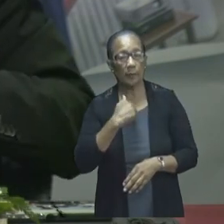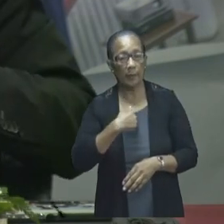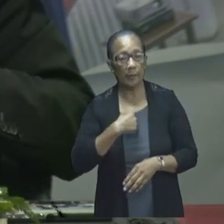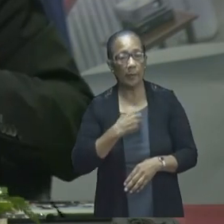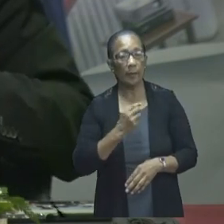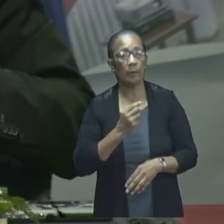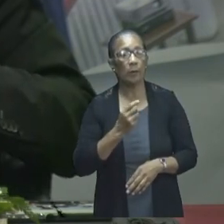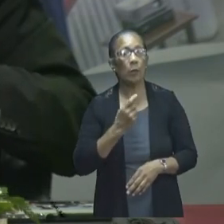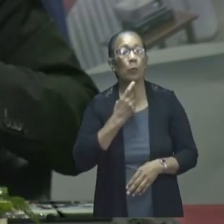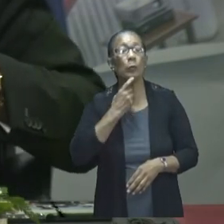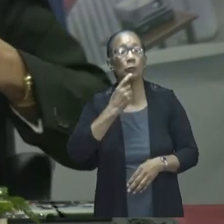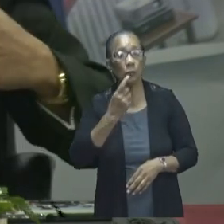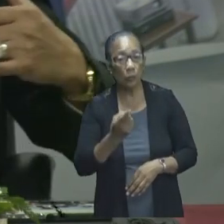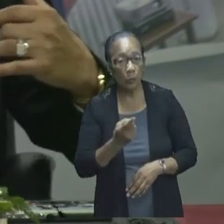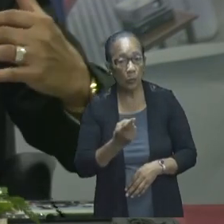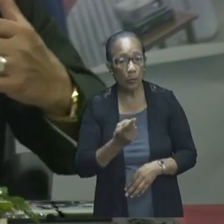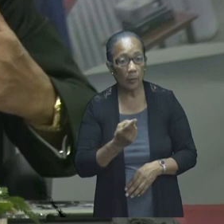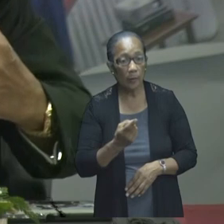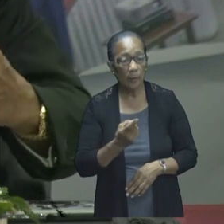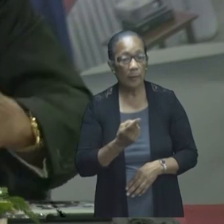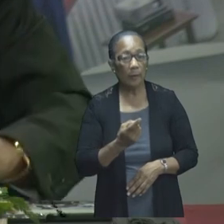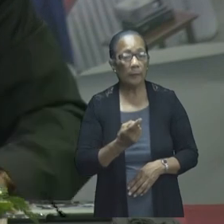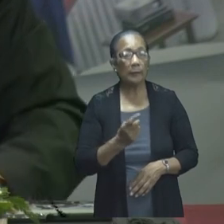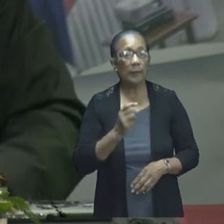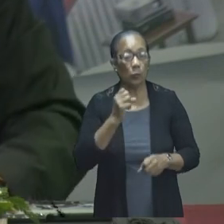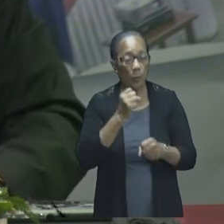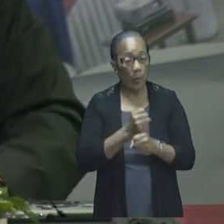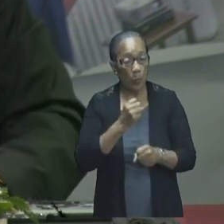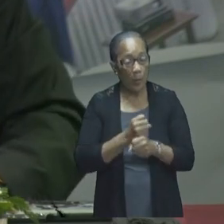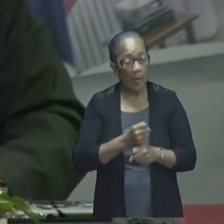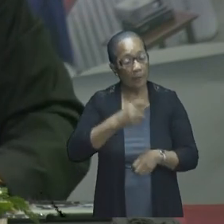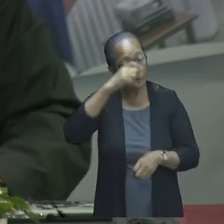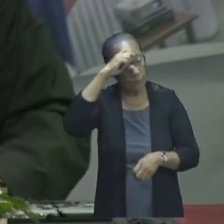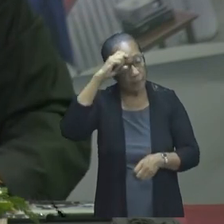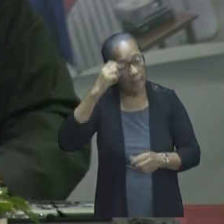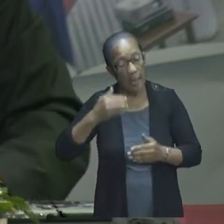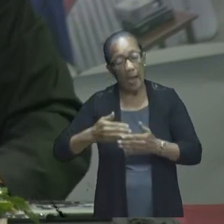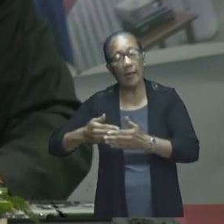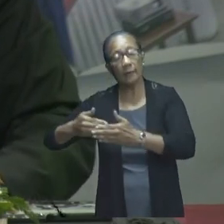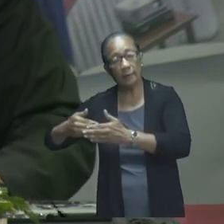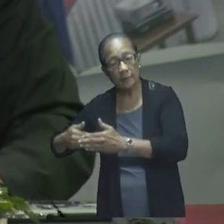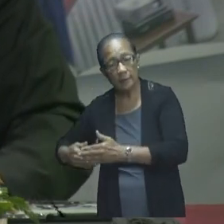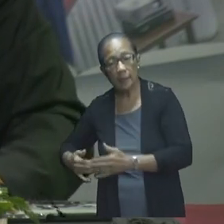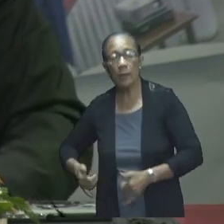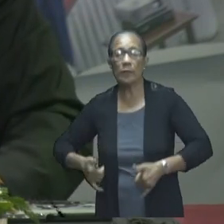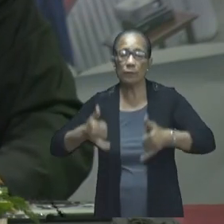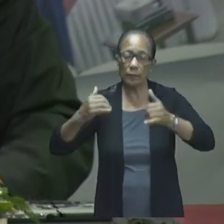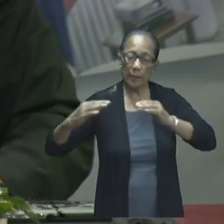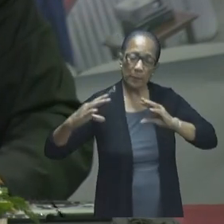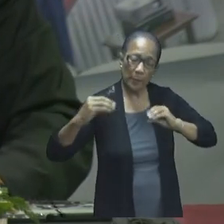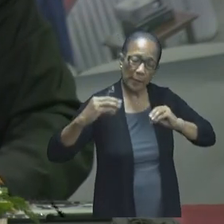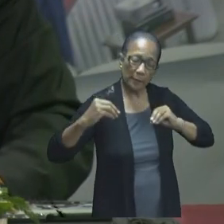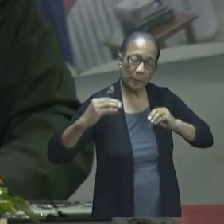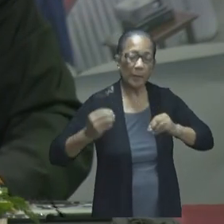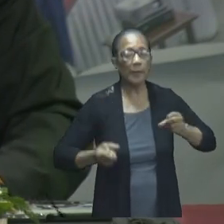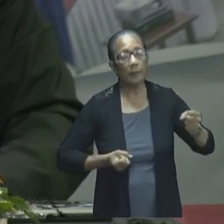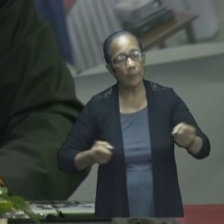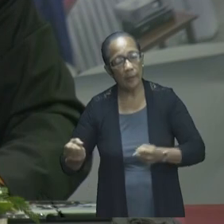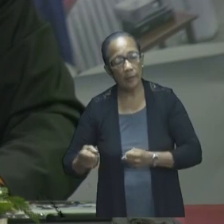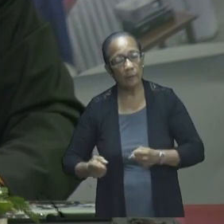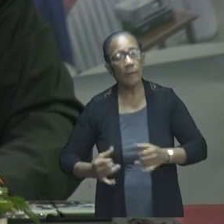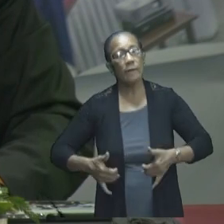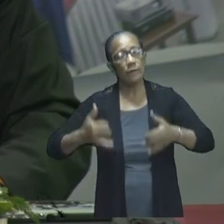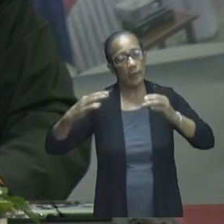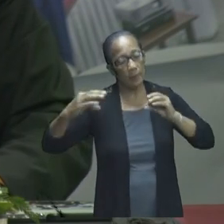die misschien de vier achter de schermen voltrokken hebben veel overleg met de regering op veel overleg met